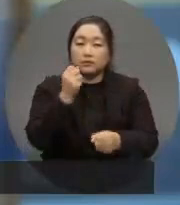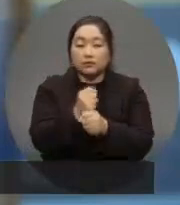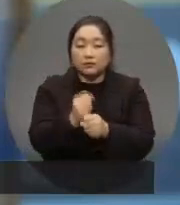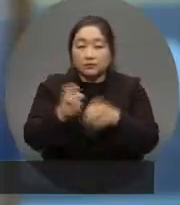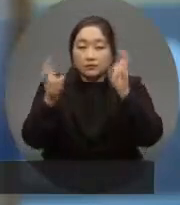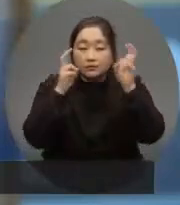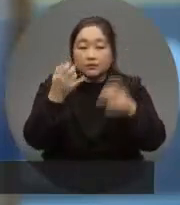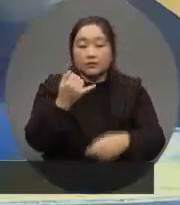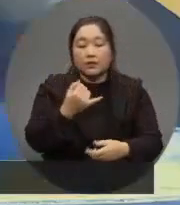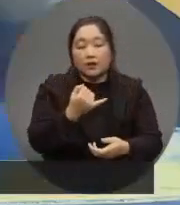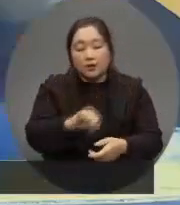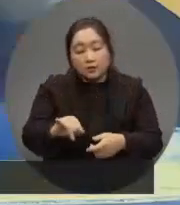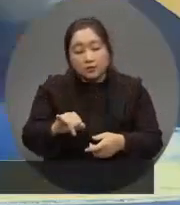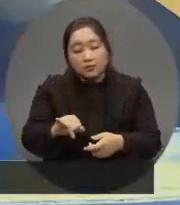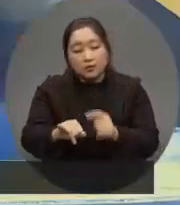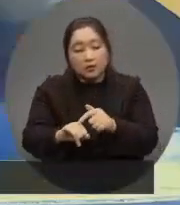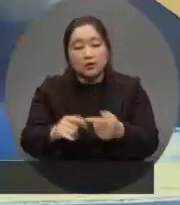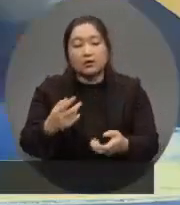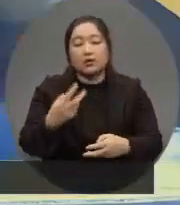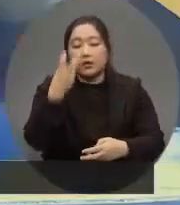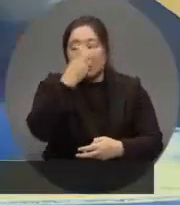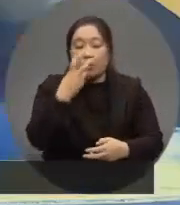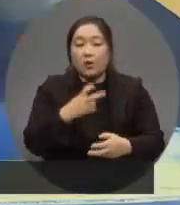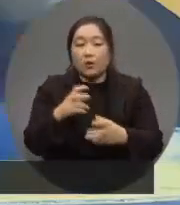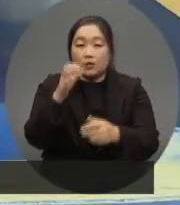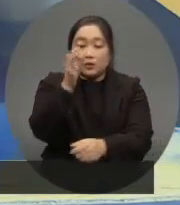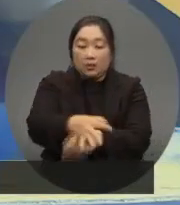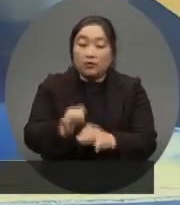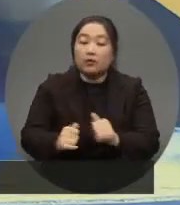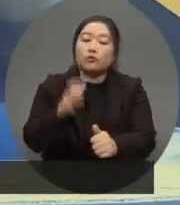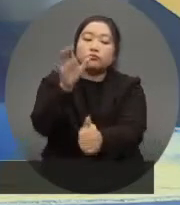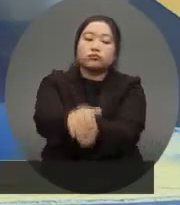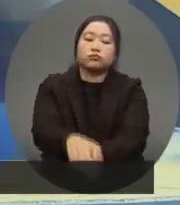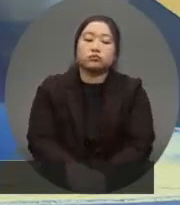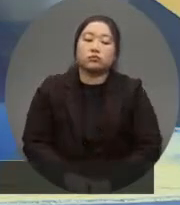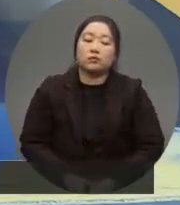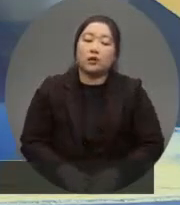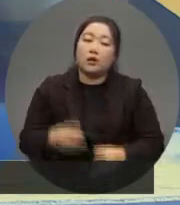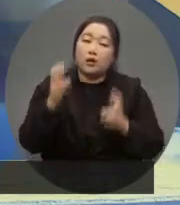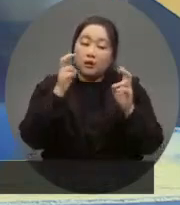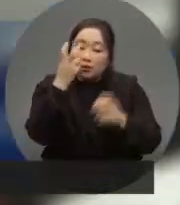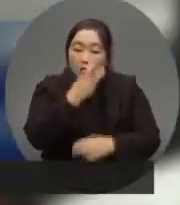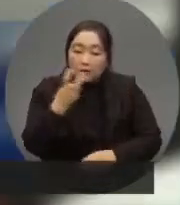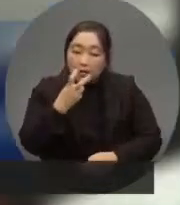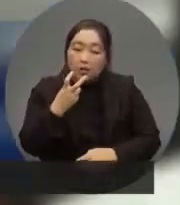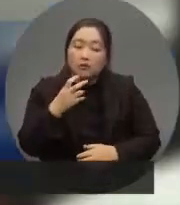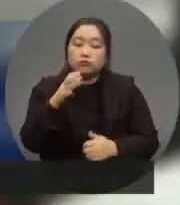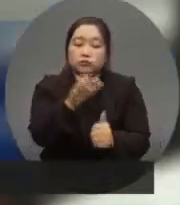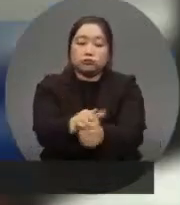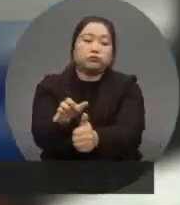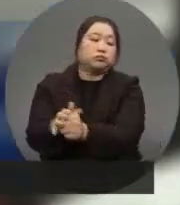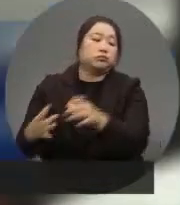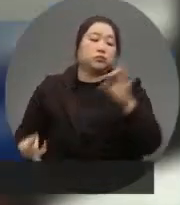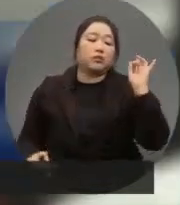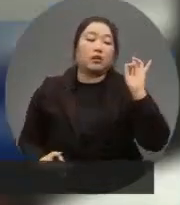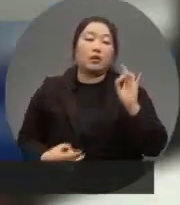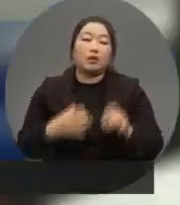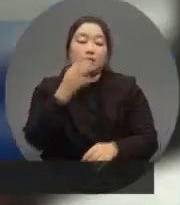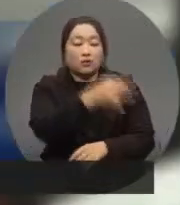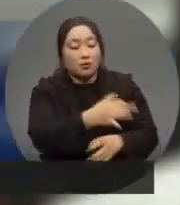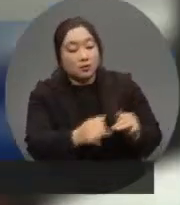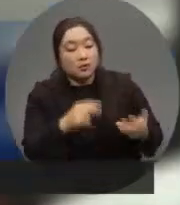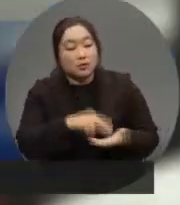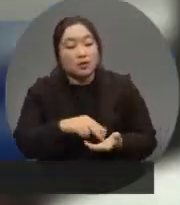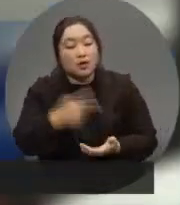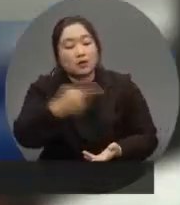부분을 소비자에게 전가하려고 하는 거고 제사에 관리 맡겨놓고 있는다는 거는 들 몇천만 원씩